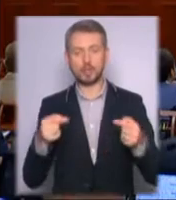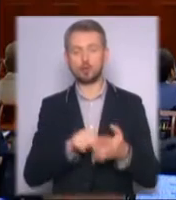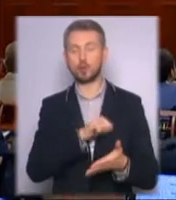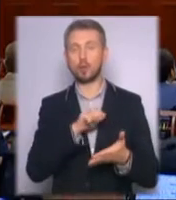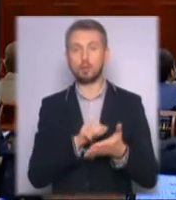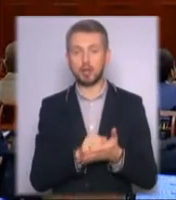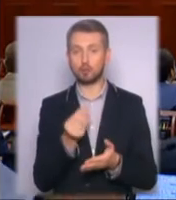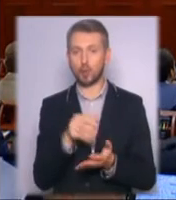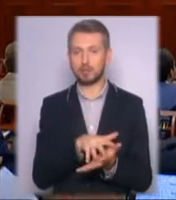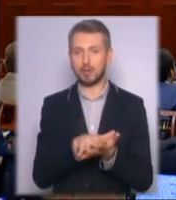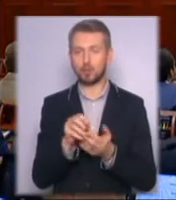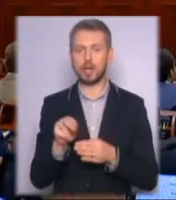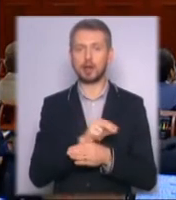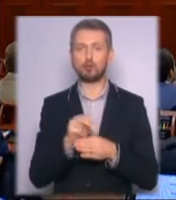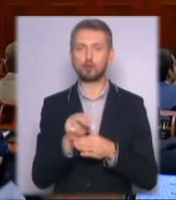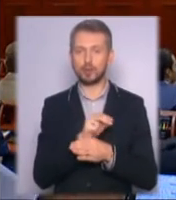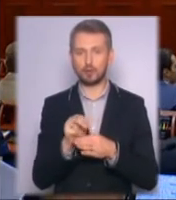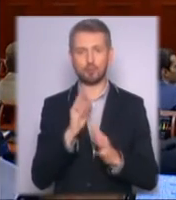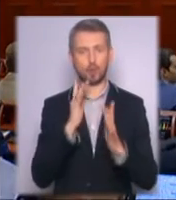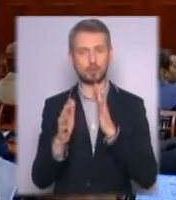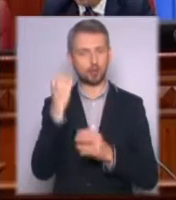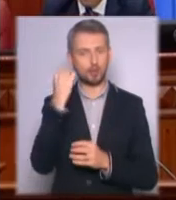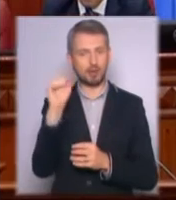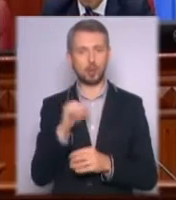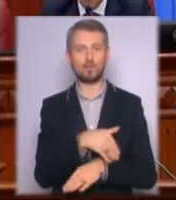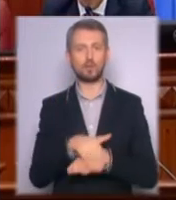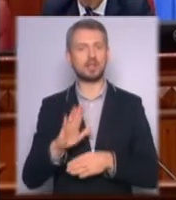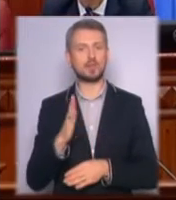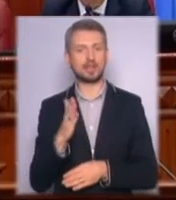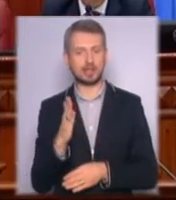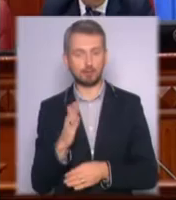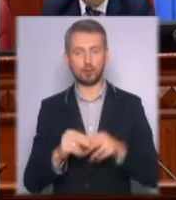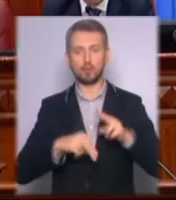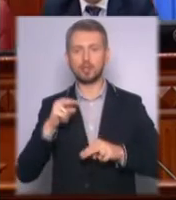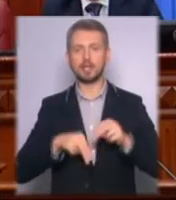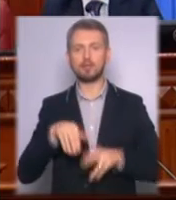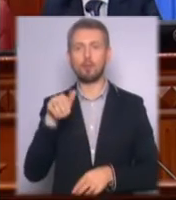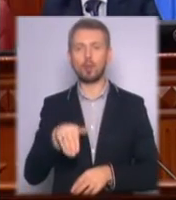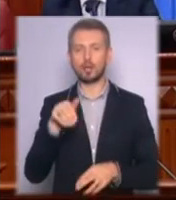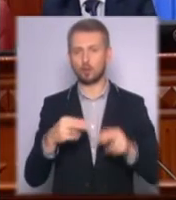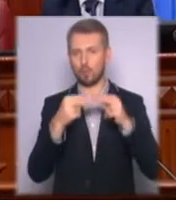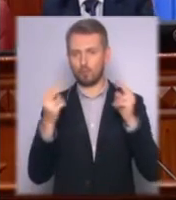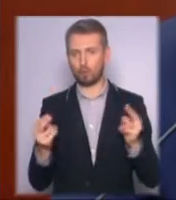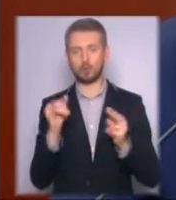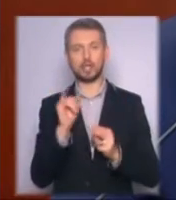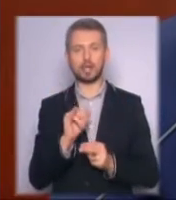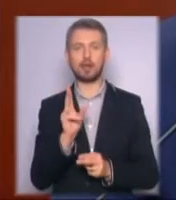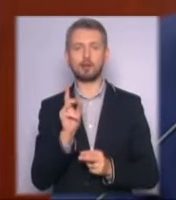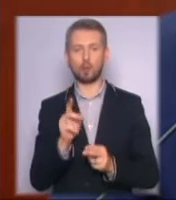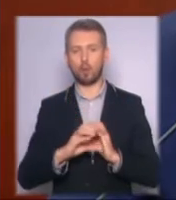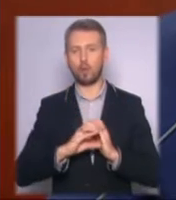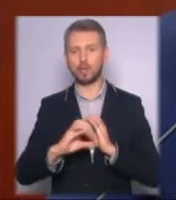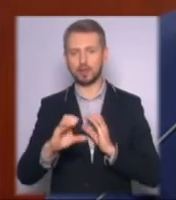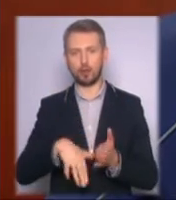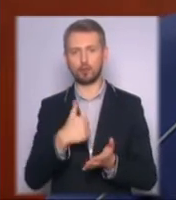кошти спрямують на реконструкцію проспекту Перемоги та вулиці Васильківської, будівництво Подільського мостового переходу та другої нитки головного